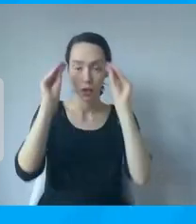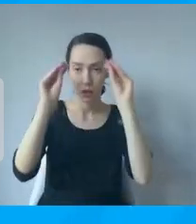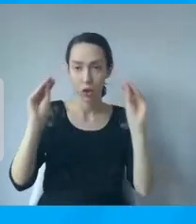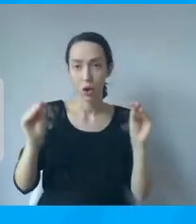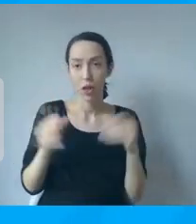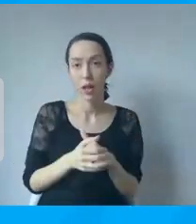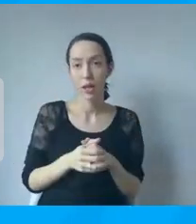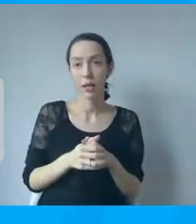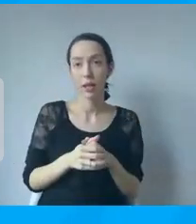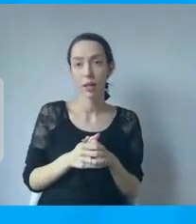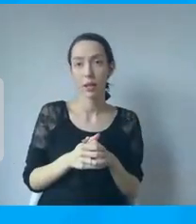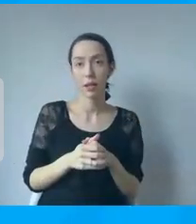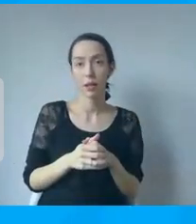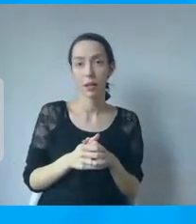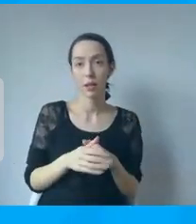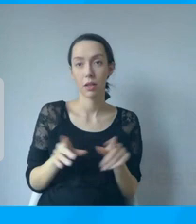to też oczywiście